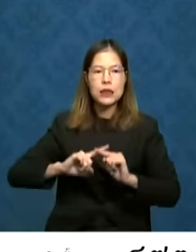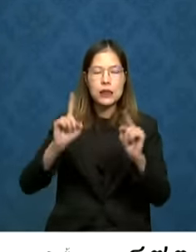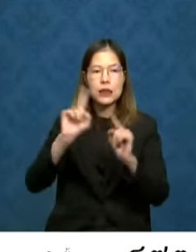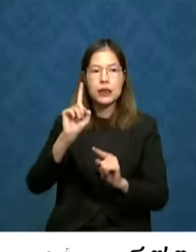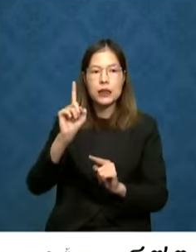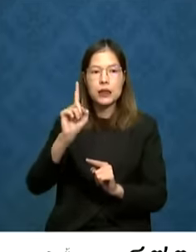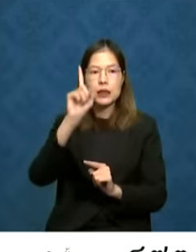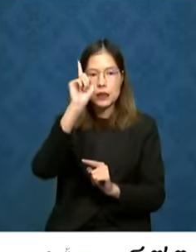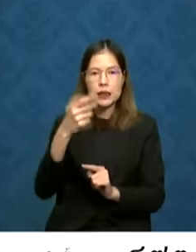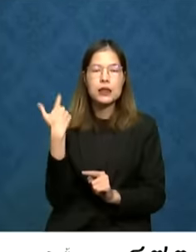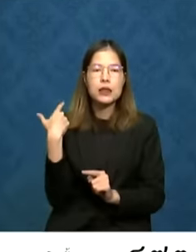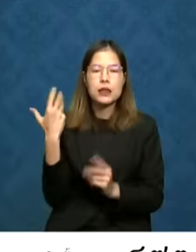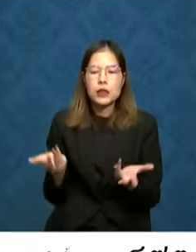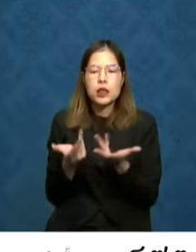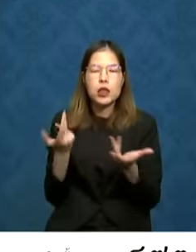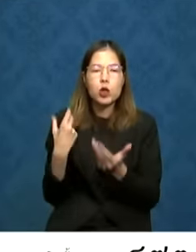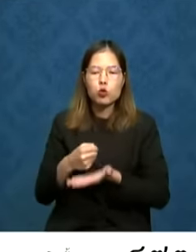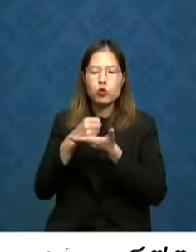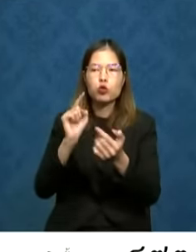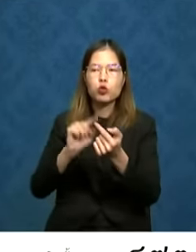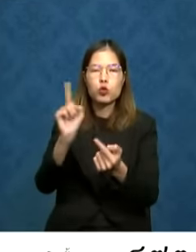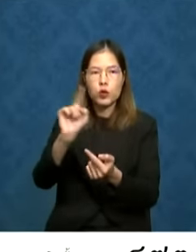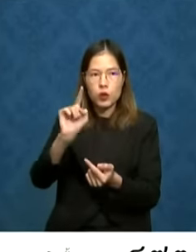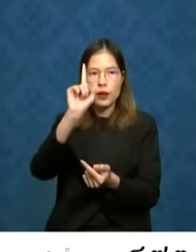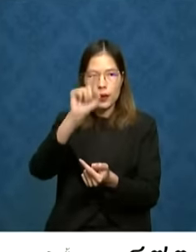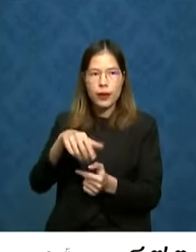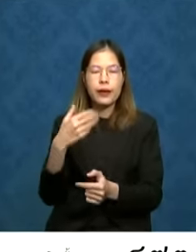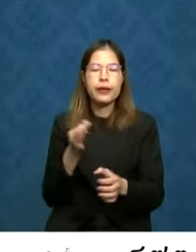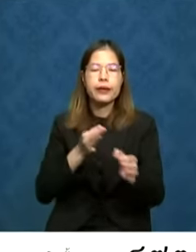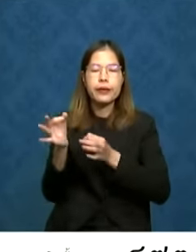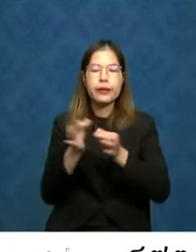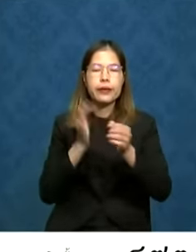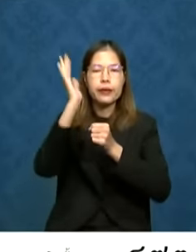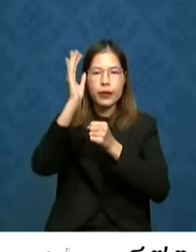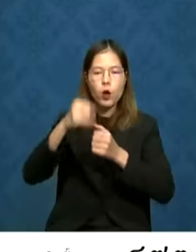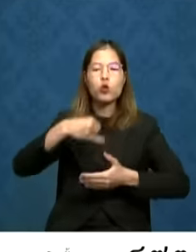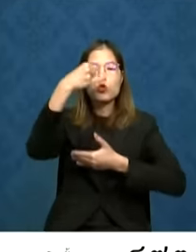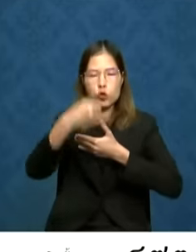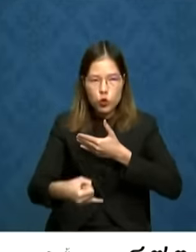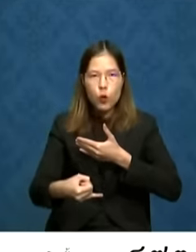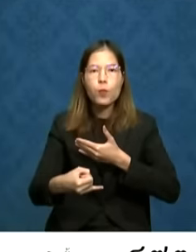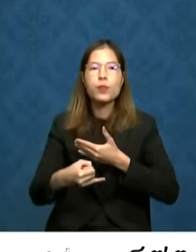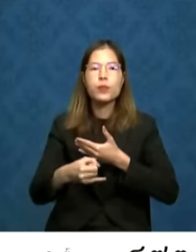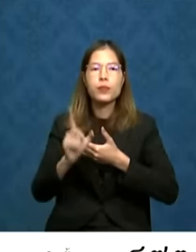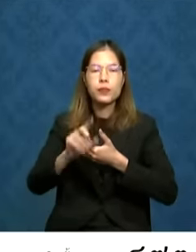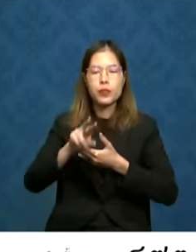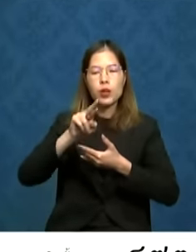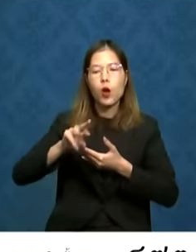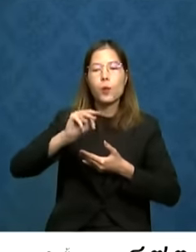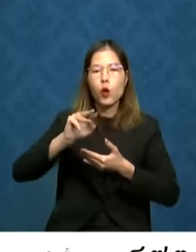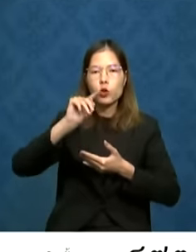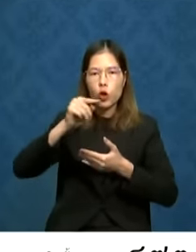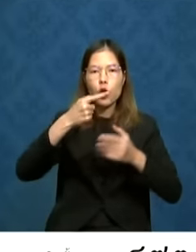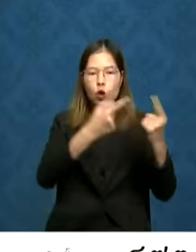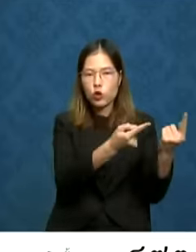็ด้ควมารมารวยก็อนุรมท่ะเพื่อให้การอภิปลายจบสินลงด้วยดีนะครัซึท่มุตีเองกได้ตอบ